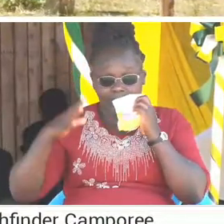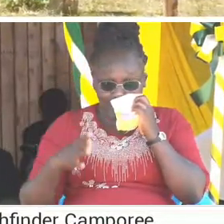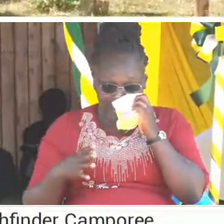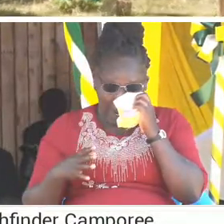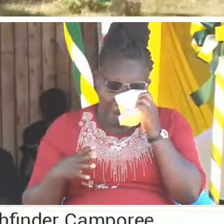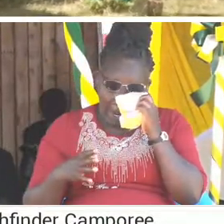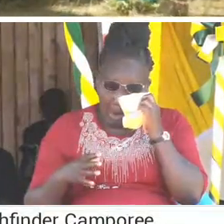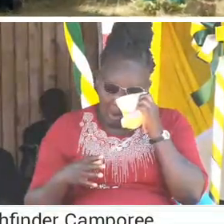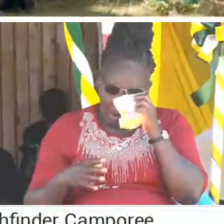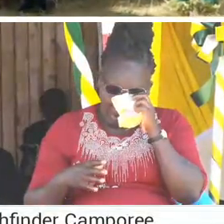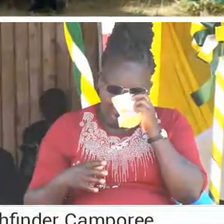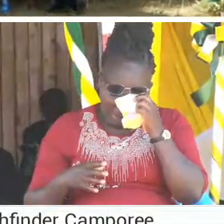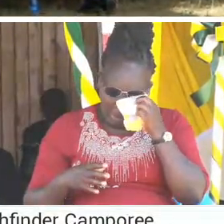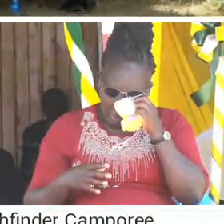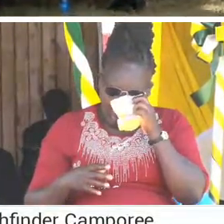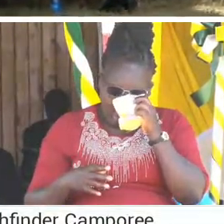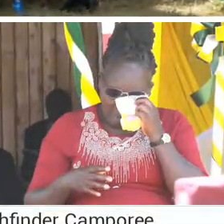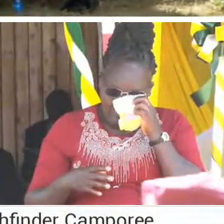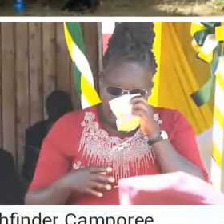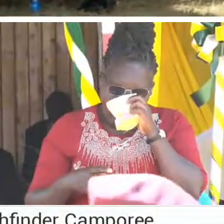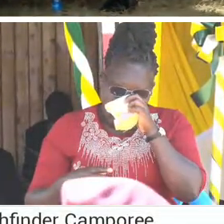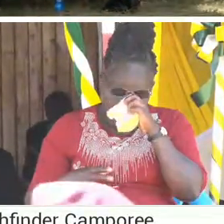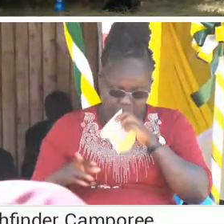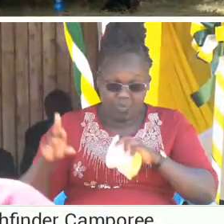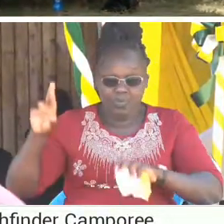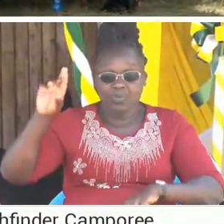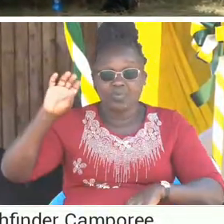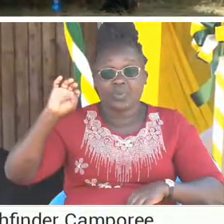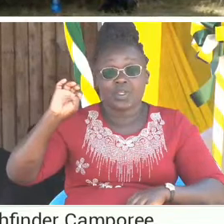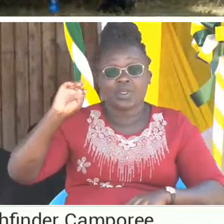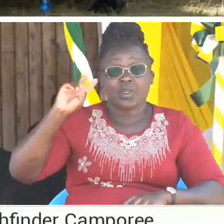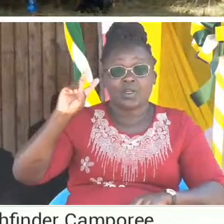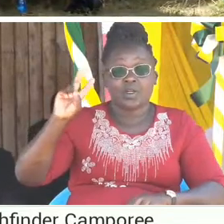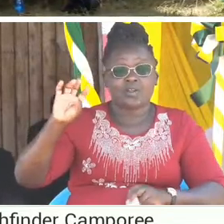Ninapoelekea mwisho. Ufunuo 14.